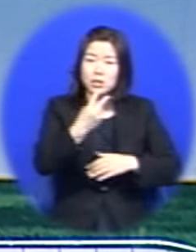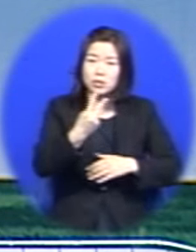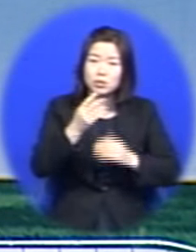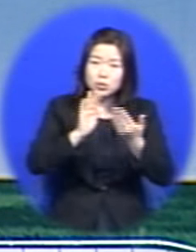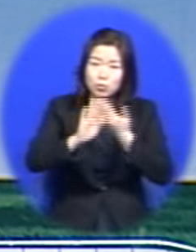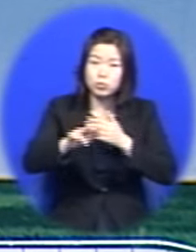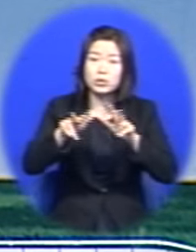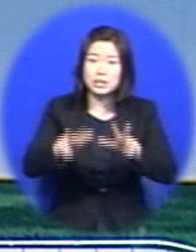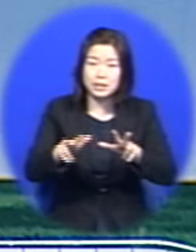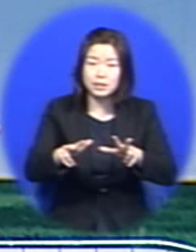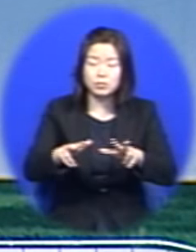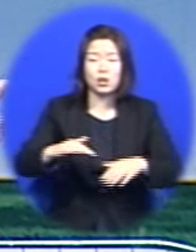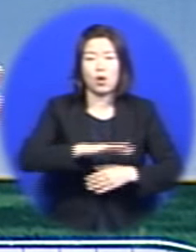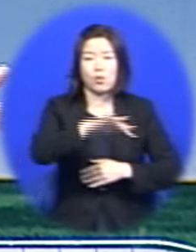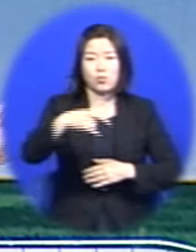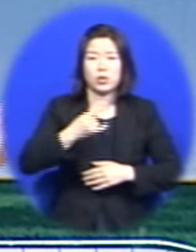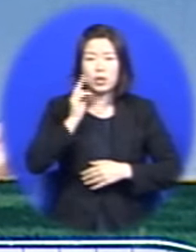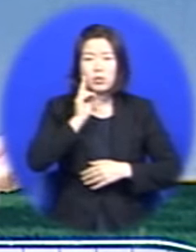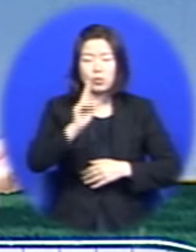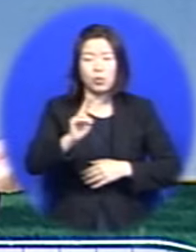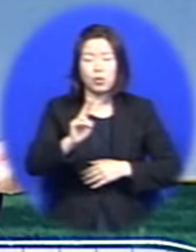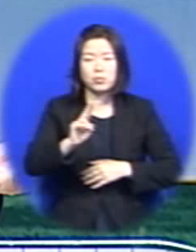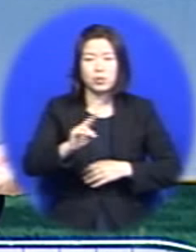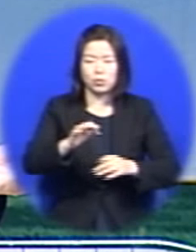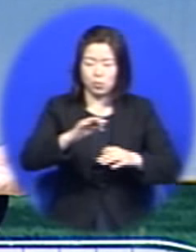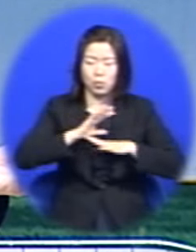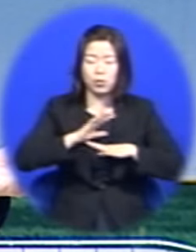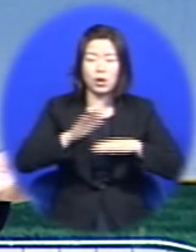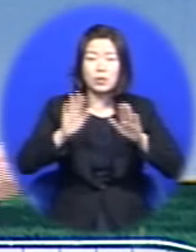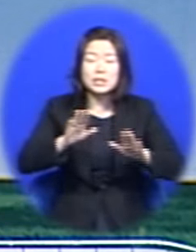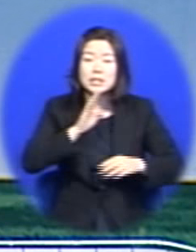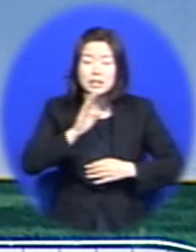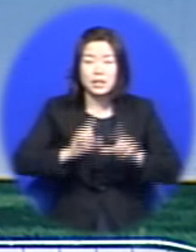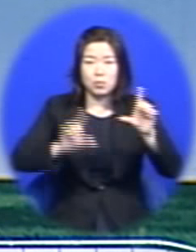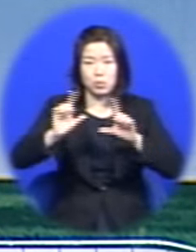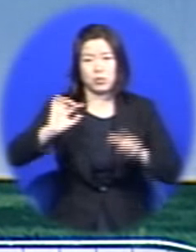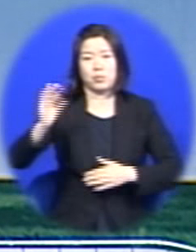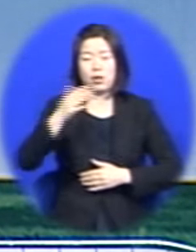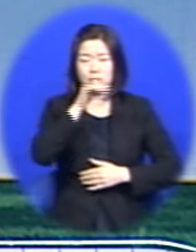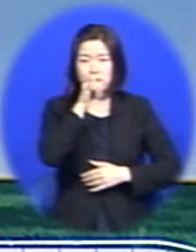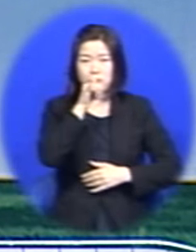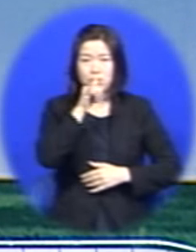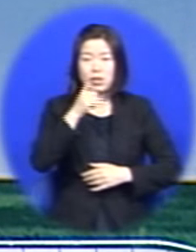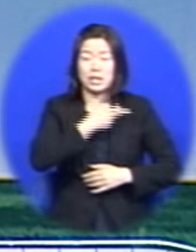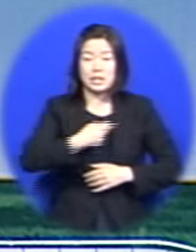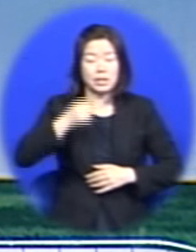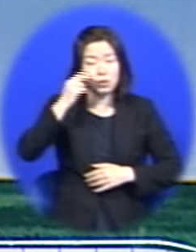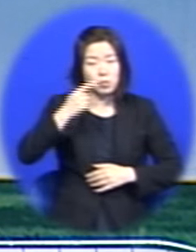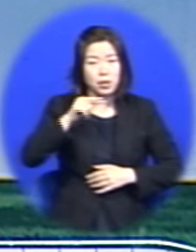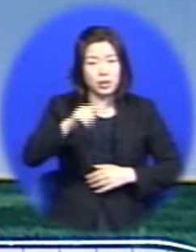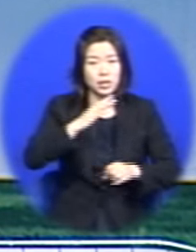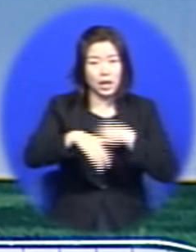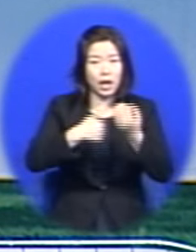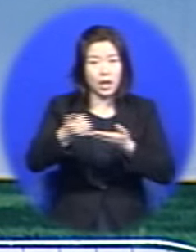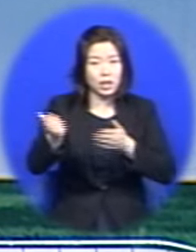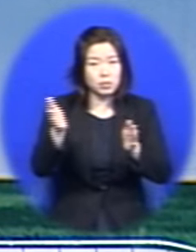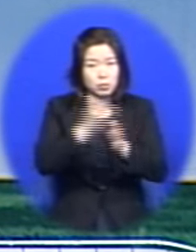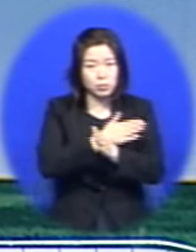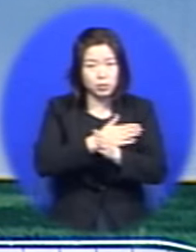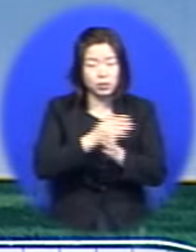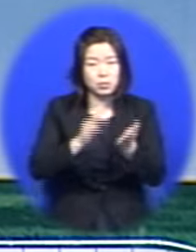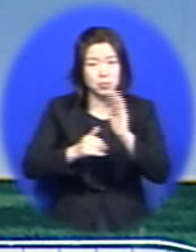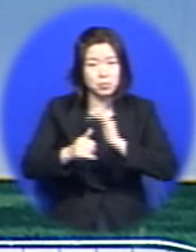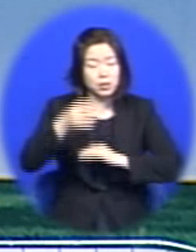지금에는 우리에게는 너무나 놀라운 현실이 되어 있는 거예요. 사도 바울이 하나님으로부터 이 비밀을 깨닫게 됐을 때